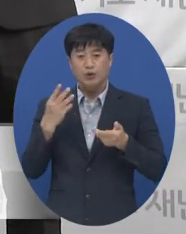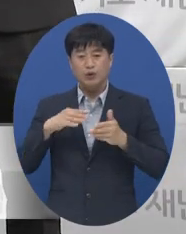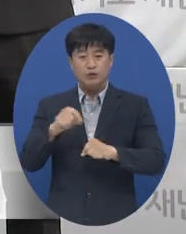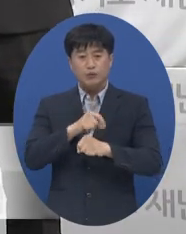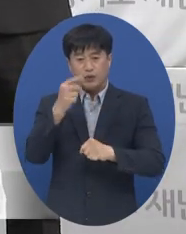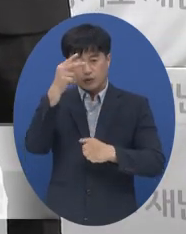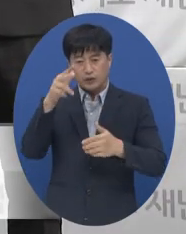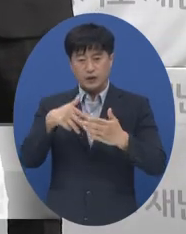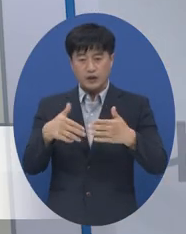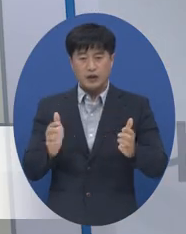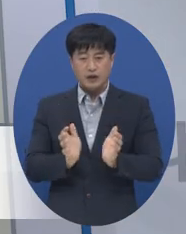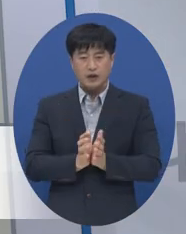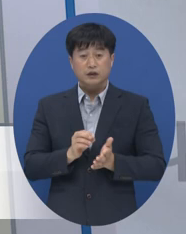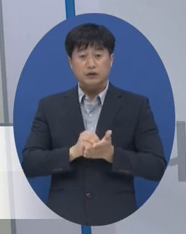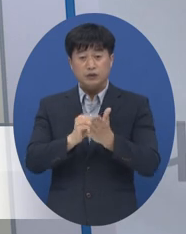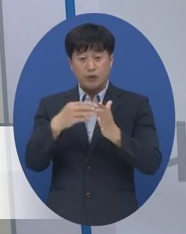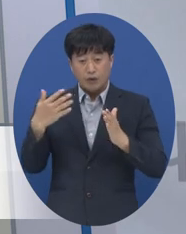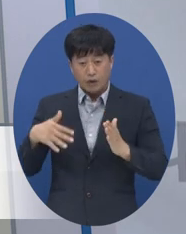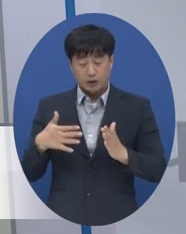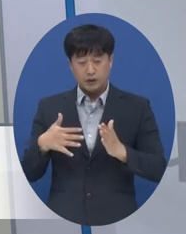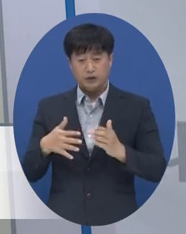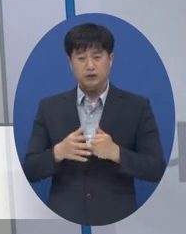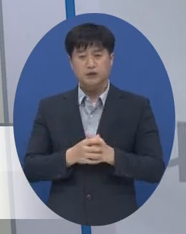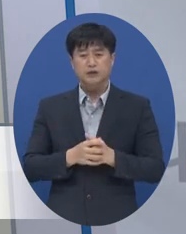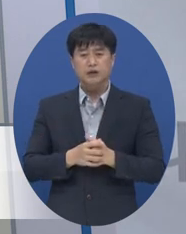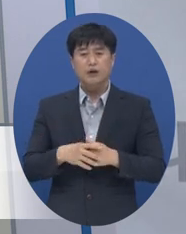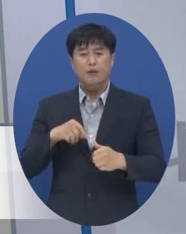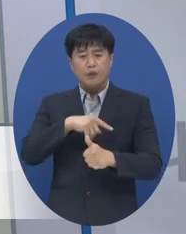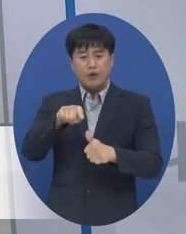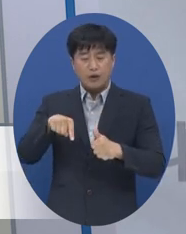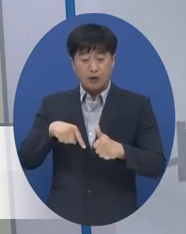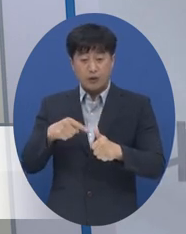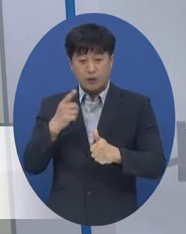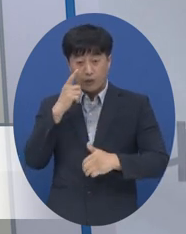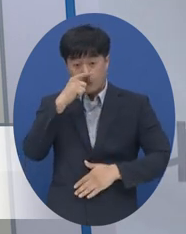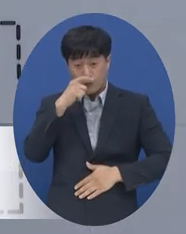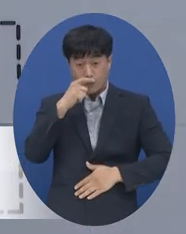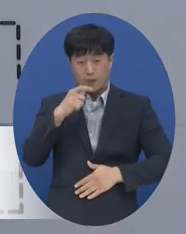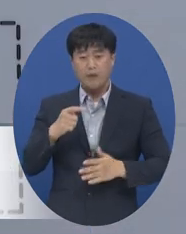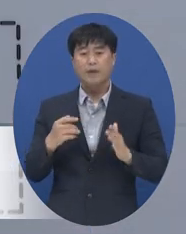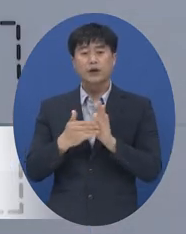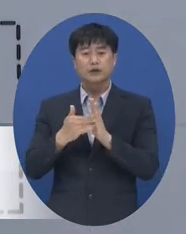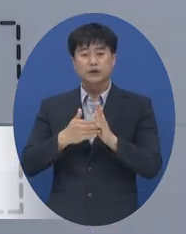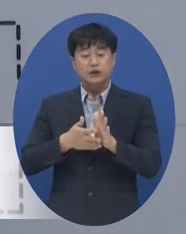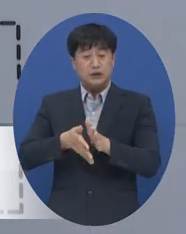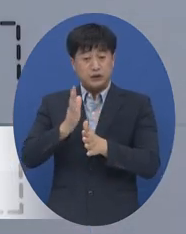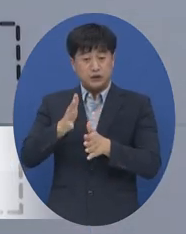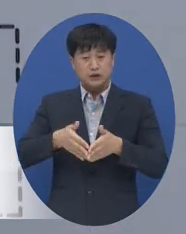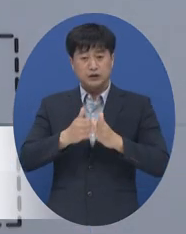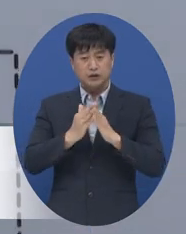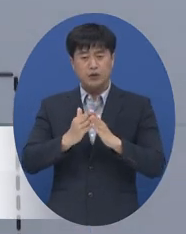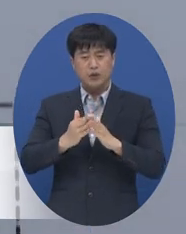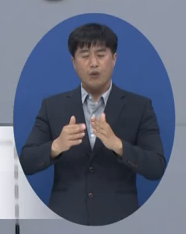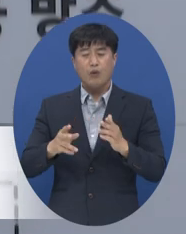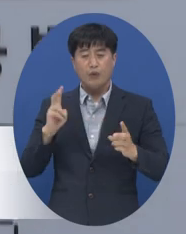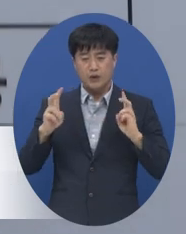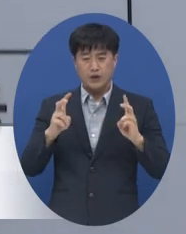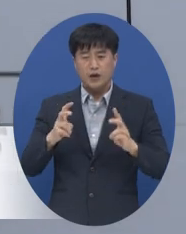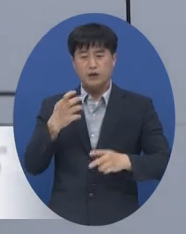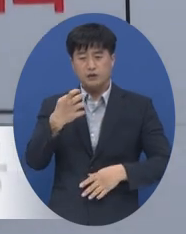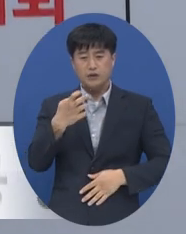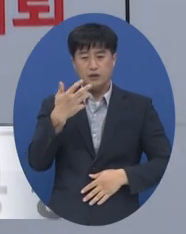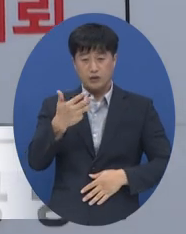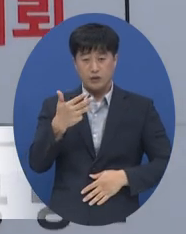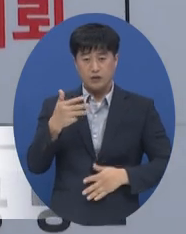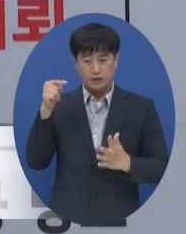경기도 특별사법경찰단이 등록을 하지 않은 채 환경오염 방지 시설을 시공해 온 환경 전문 공사업체들의 불법 행위